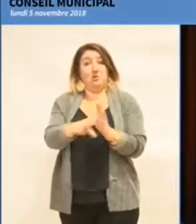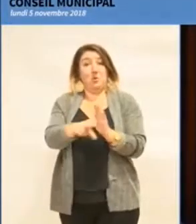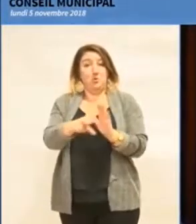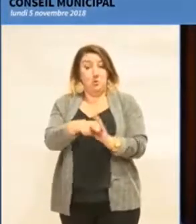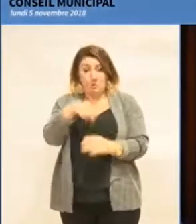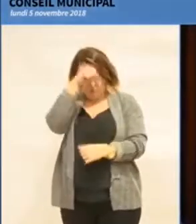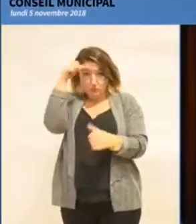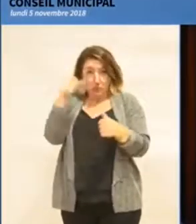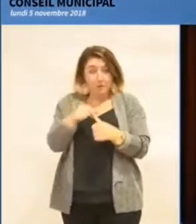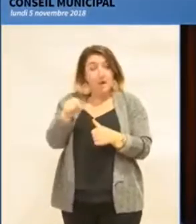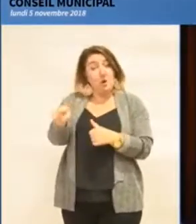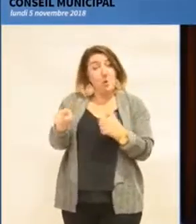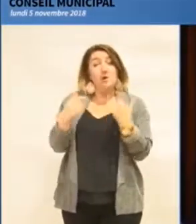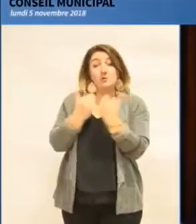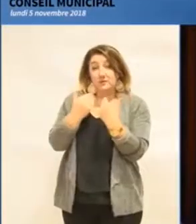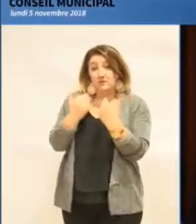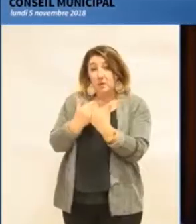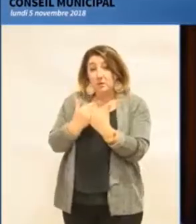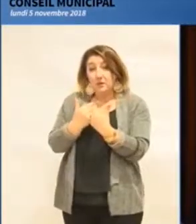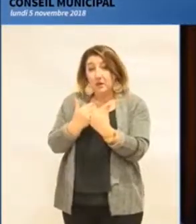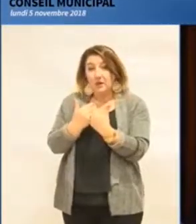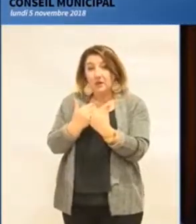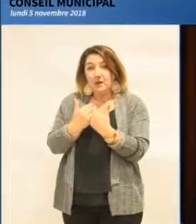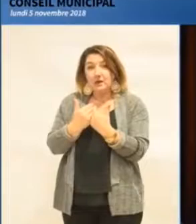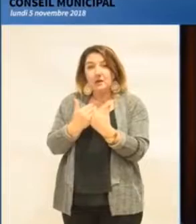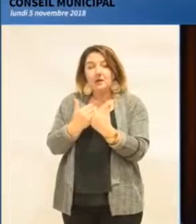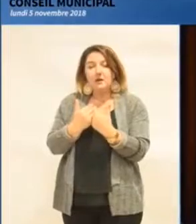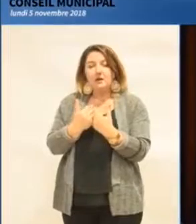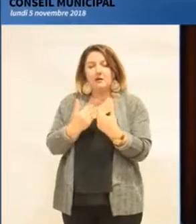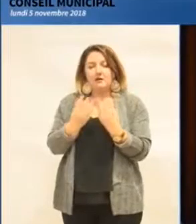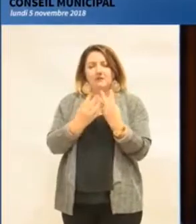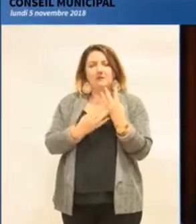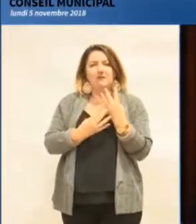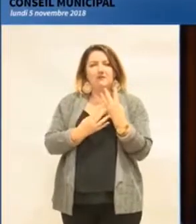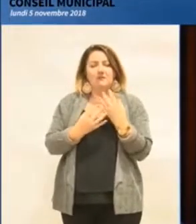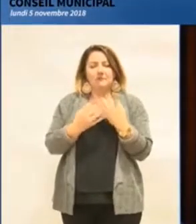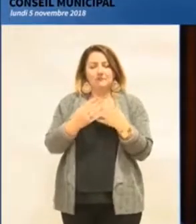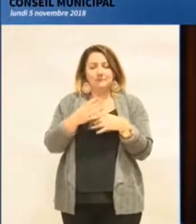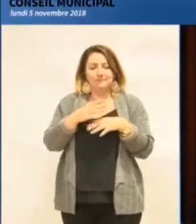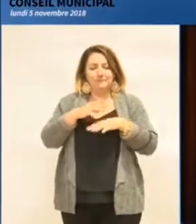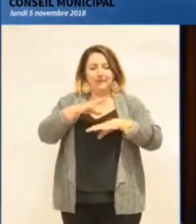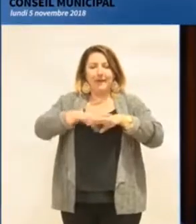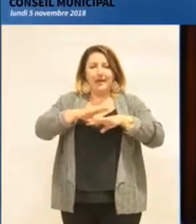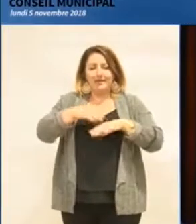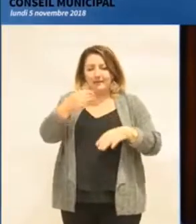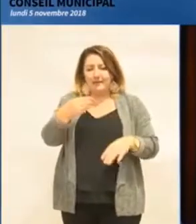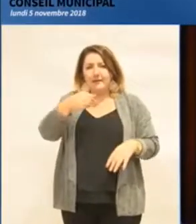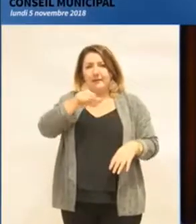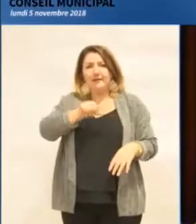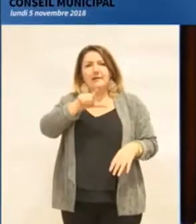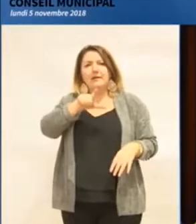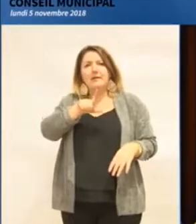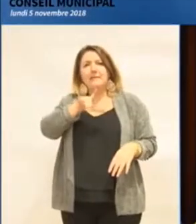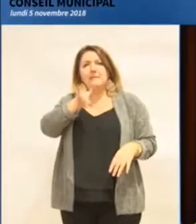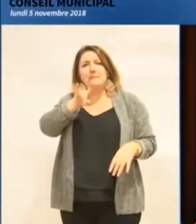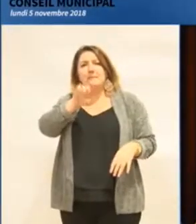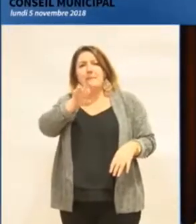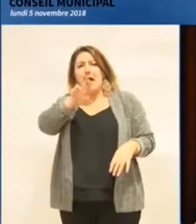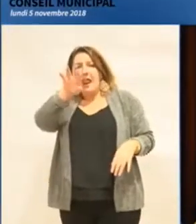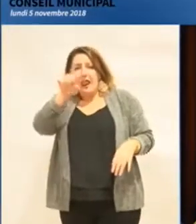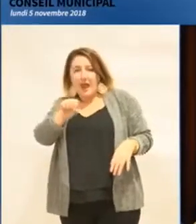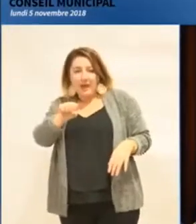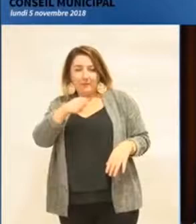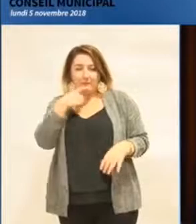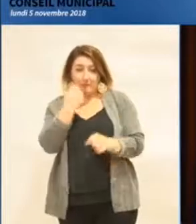les avions écoutés, nous demandaient de raser à peu près tous les bosquets du quartier Malherbe qui les gênaient dans le cadre du travail de surveillance qu'ils avaient à